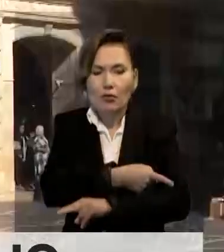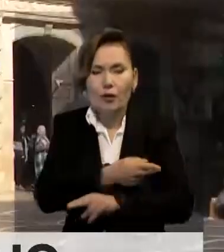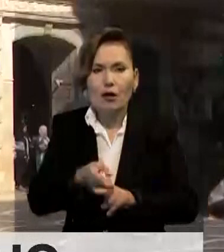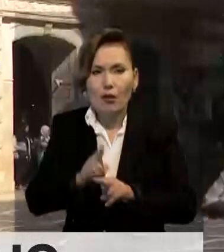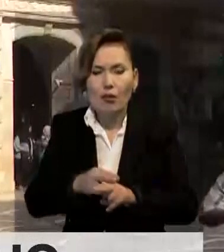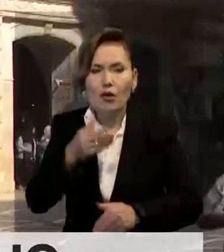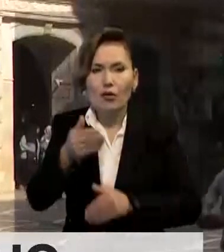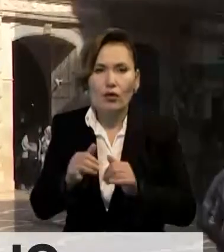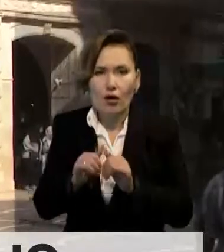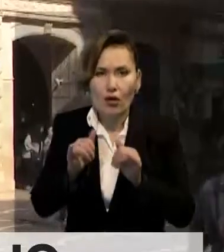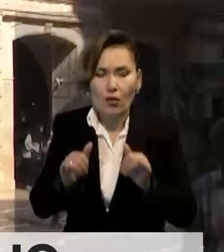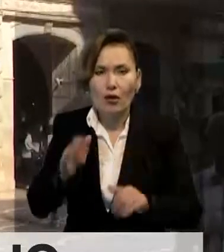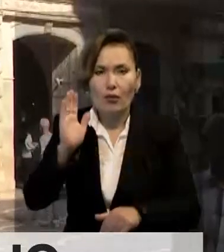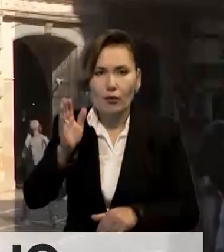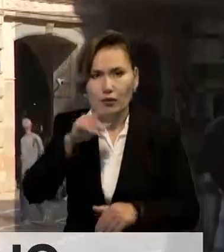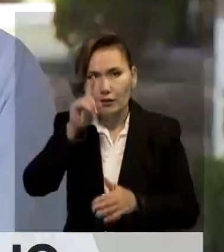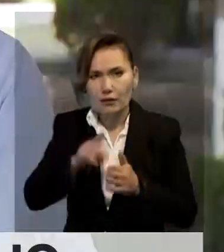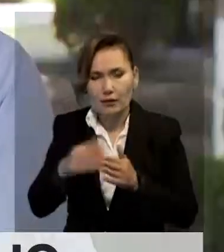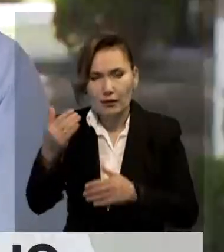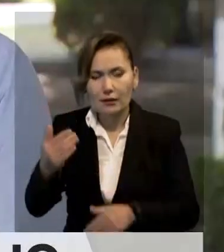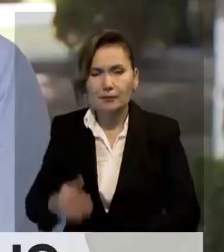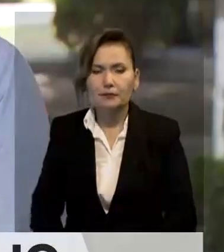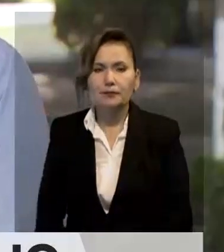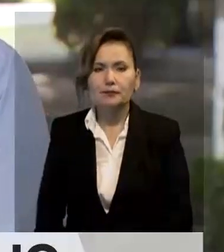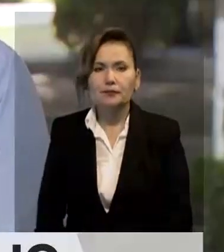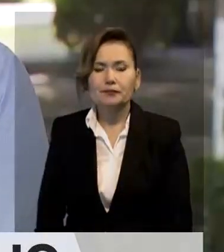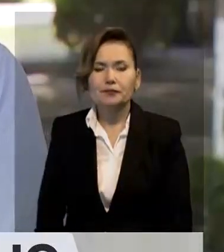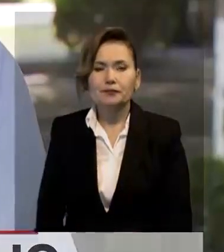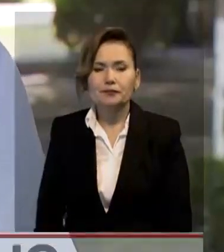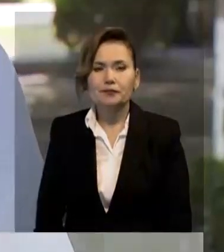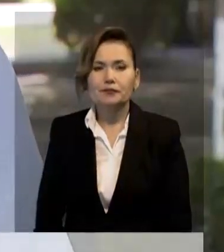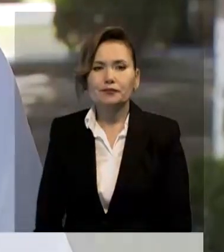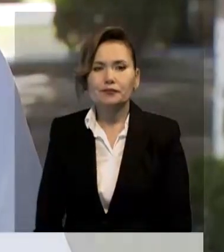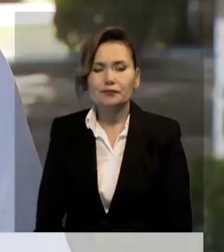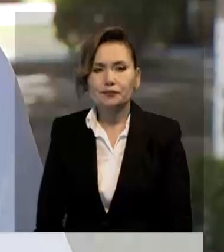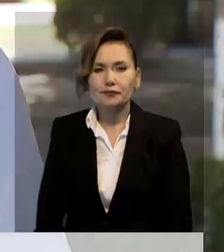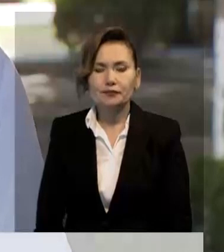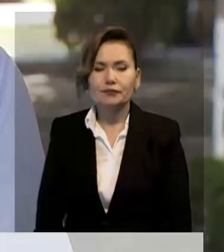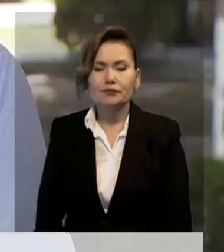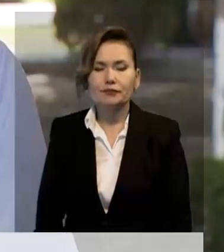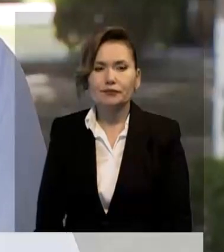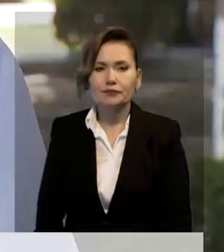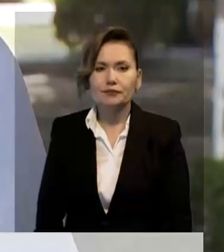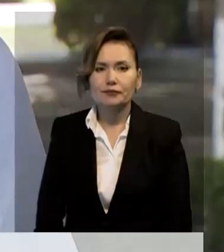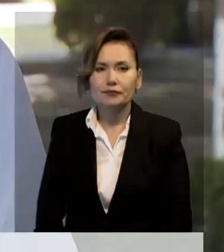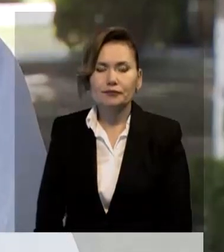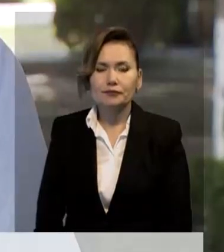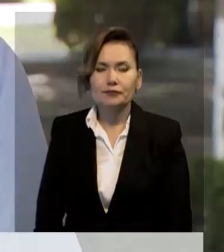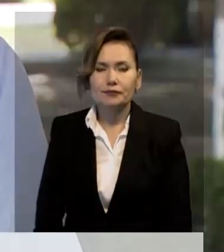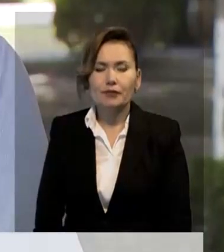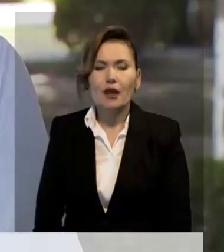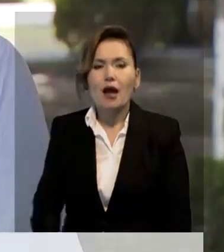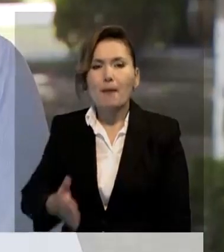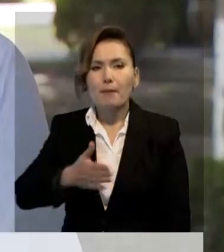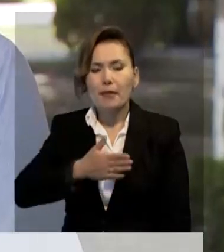аз көрсеткіш, дейді экономист Ильшат Мамедов. Я думаю, что перед экономическими блоками наших национальных правительств.